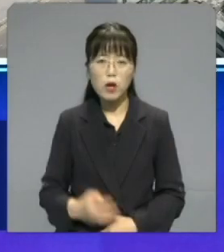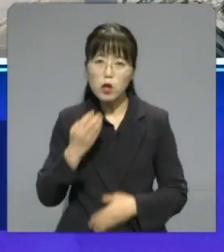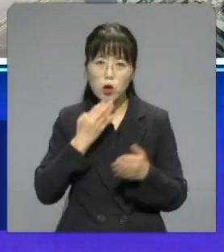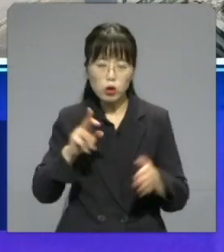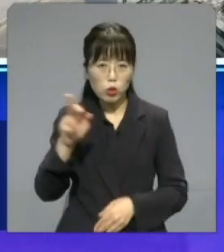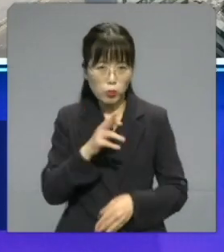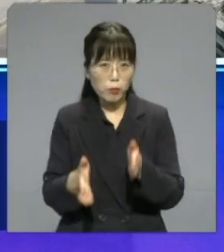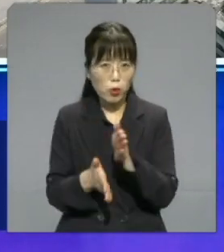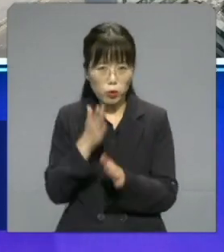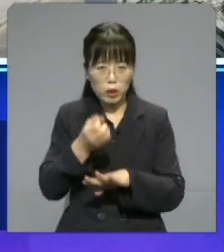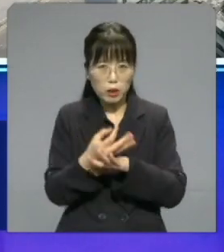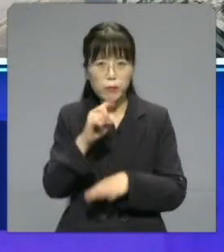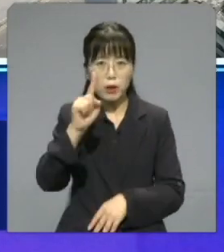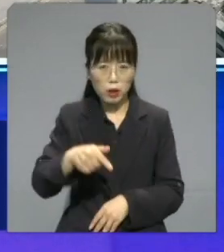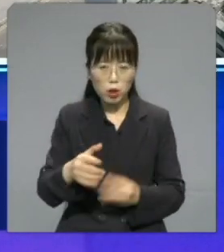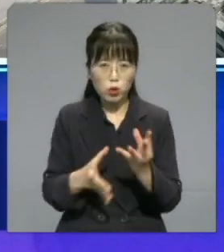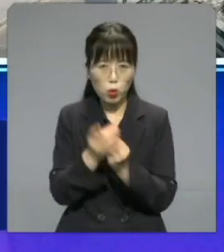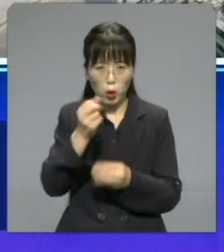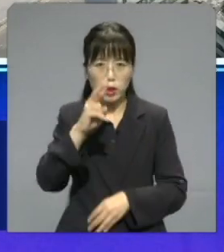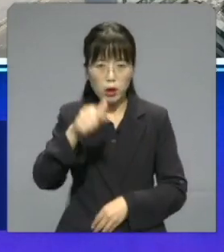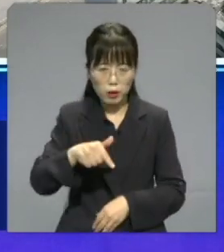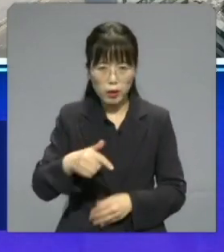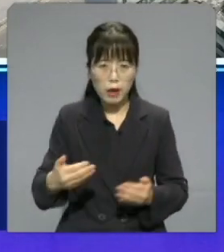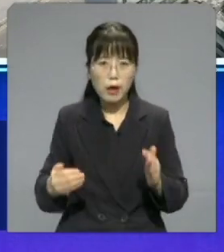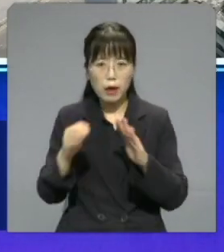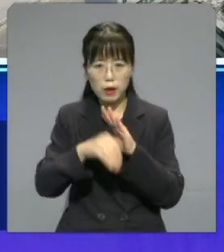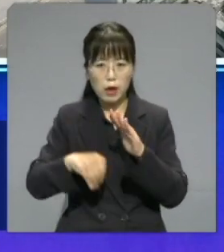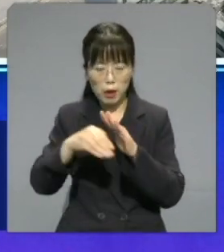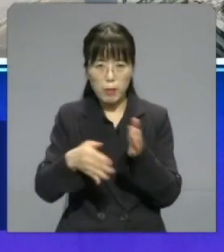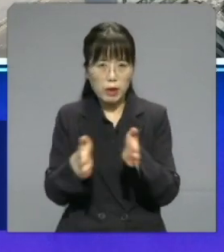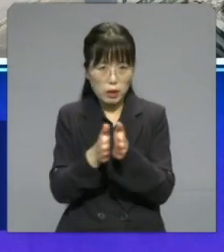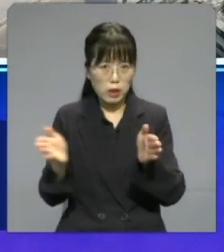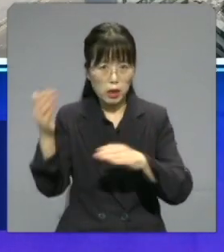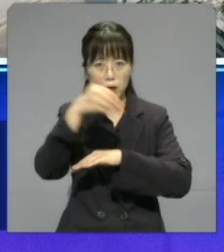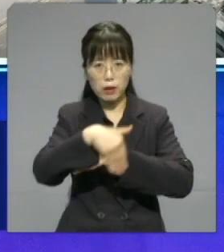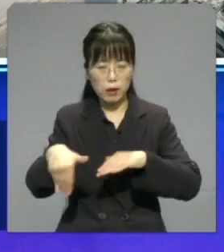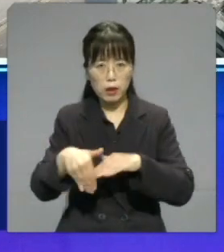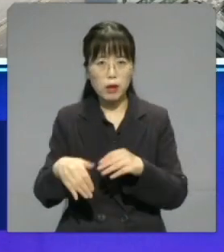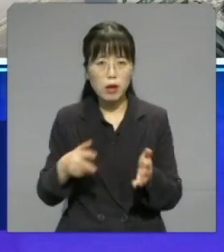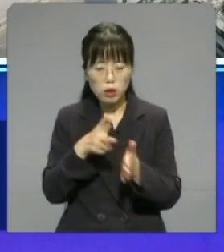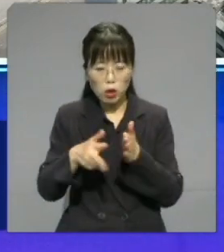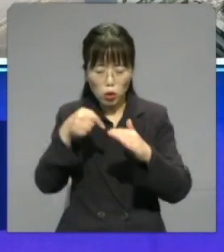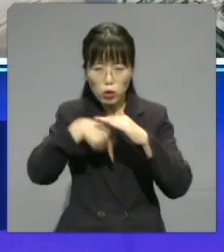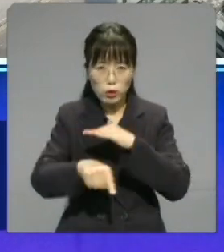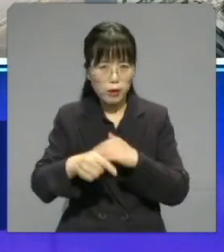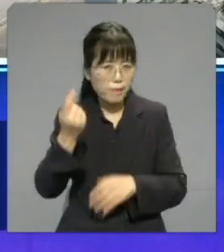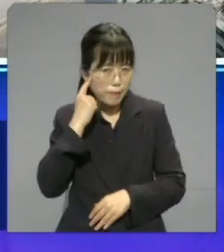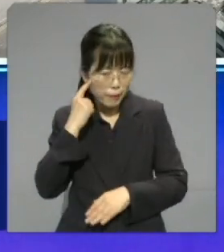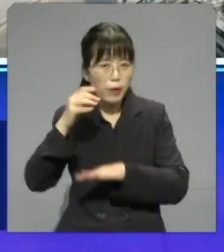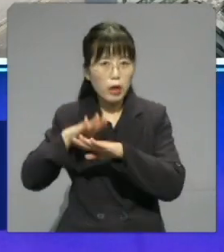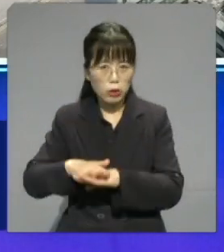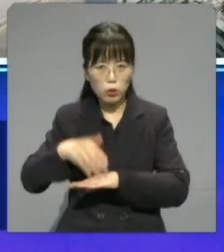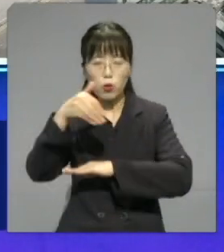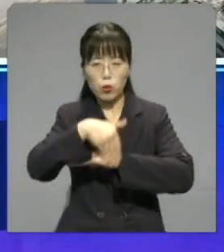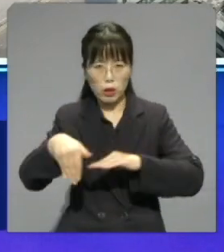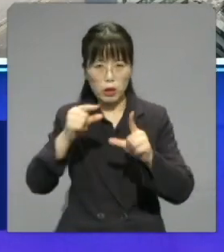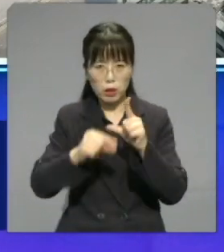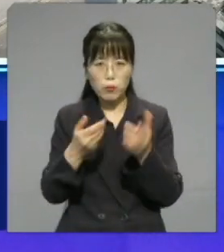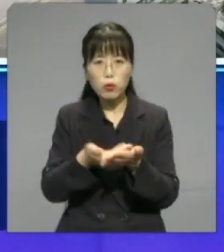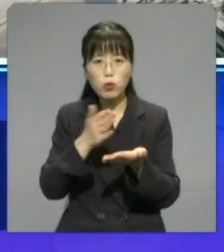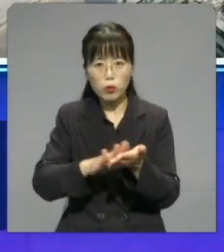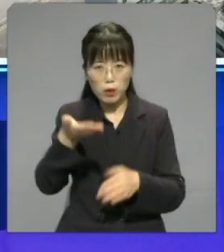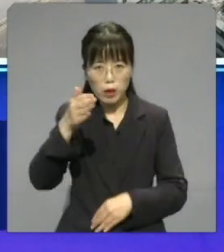경기도 군포시가 금정역 통합 역사 개발에 본격적으로 나섭니다 철도 지하화를 염두해 두고 계획을 일부